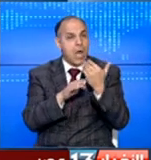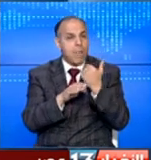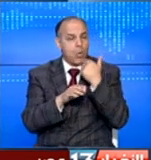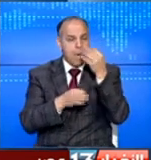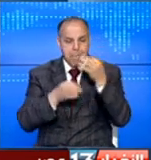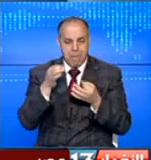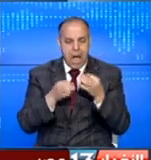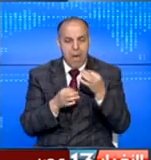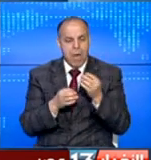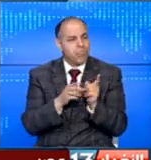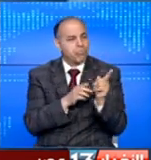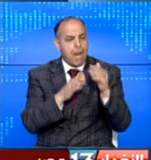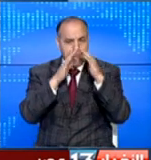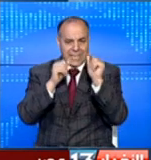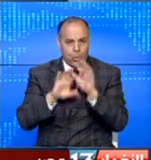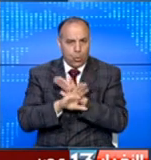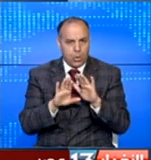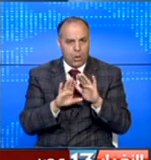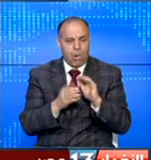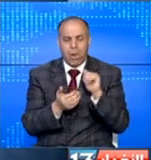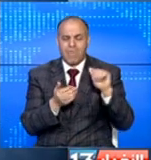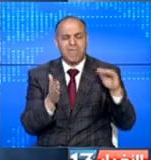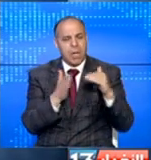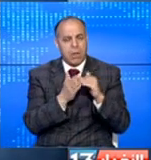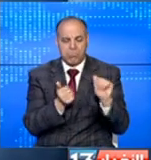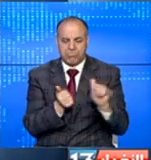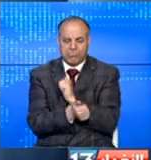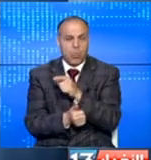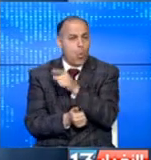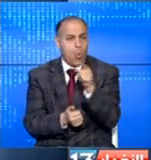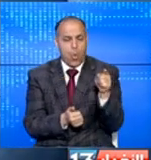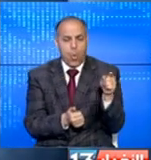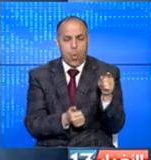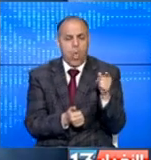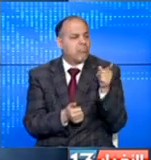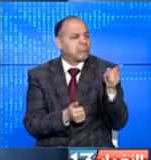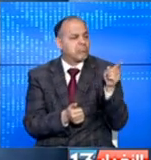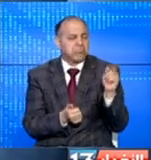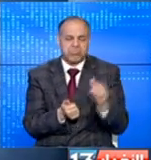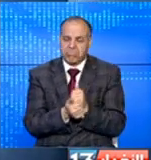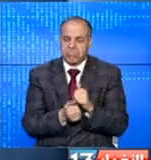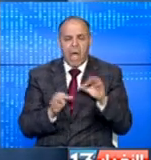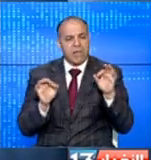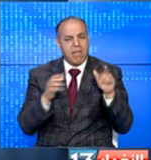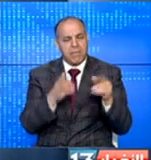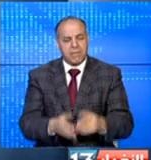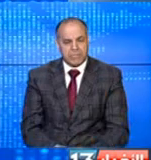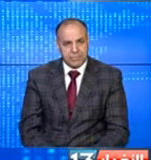تصدر محكمة النقض المصرية حكما نهائيا ببراءته من التهم المنسوبة